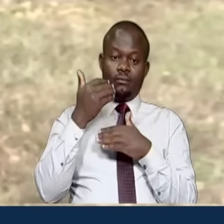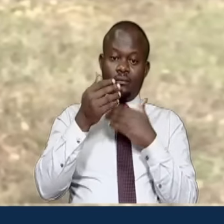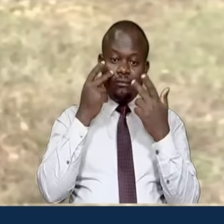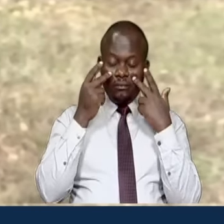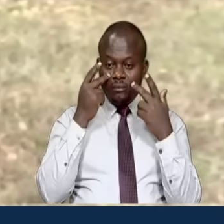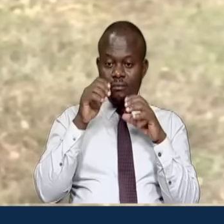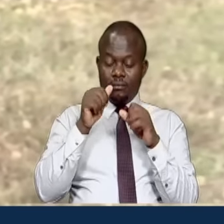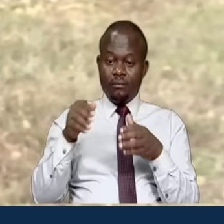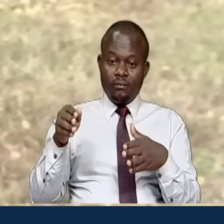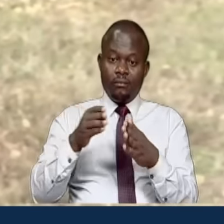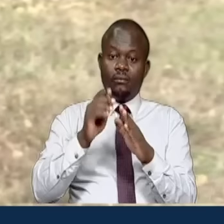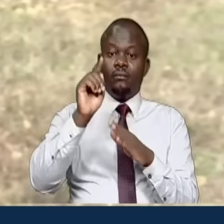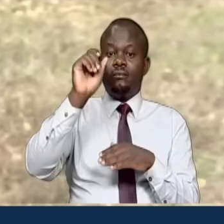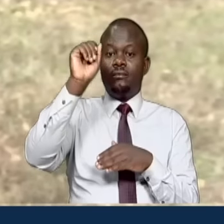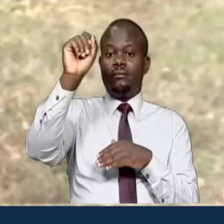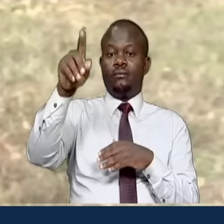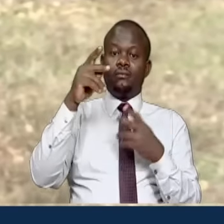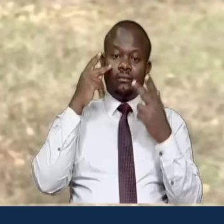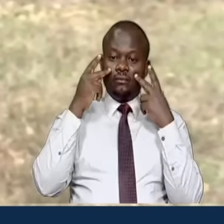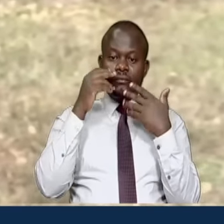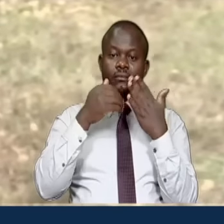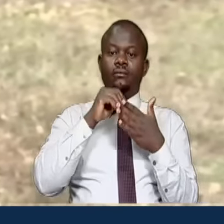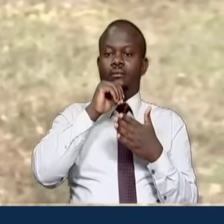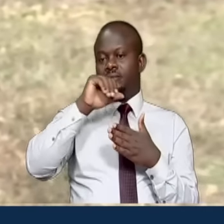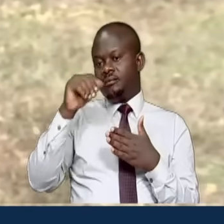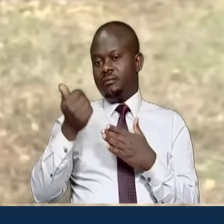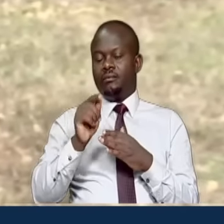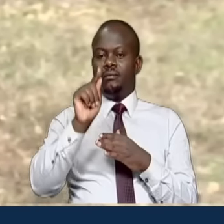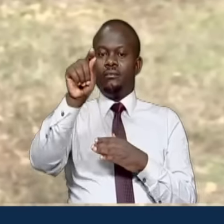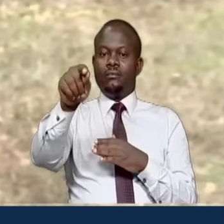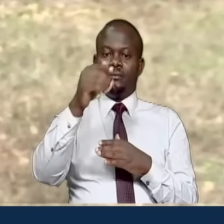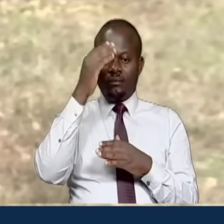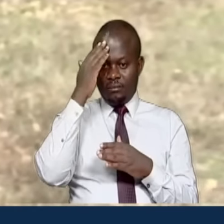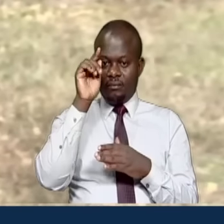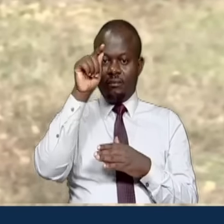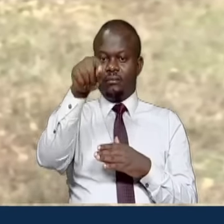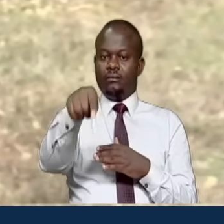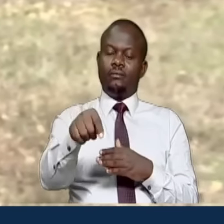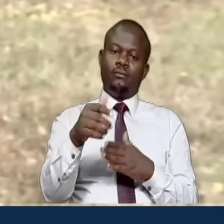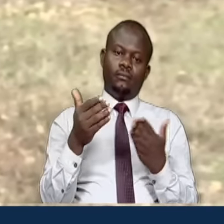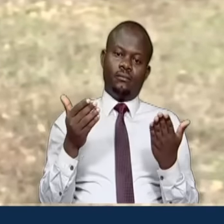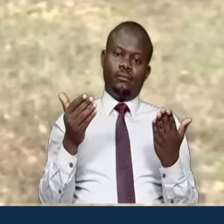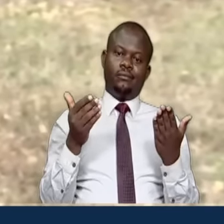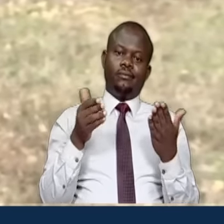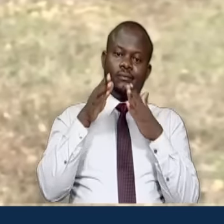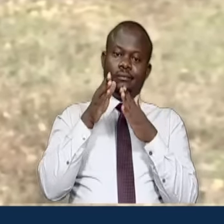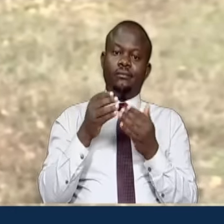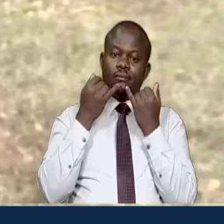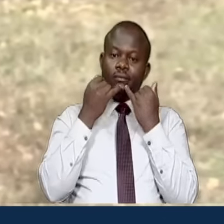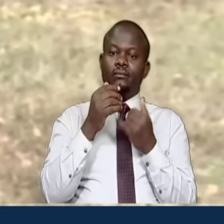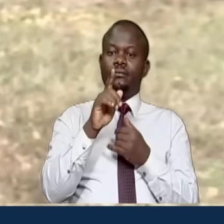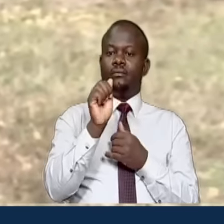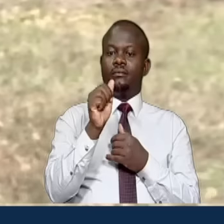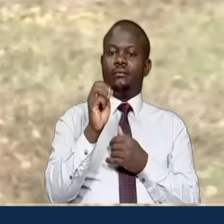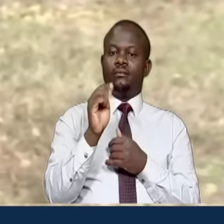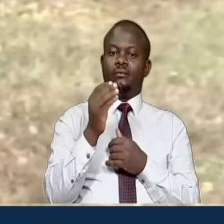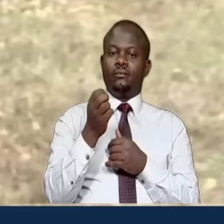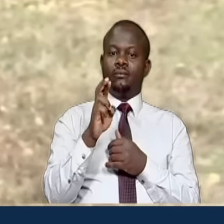nafata inzira nkajya mu ntara nkabona nubundi nta n'ikintu nabangiyeho kandi nzi ko hari icyo ngiye kumanukana. Umuntu yandangira mbere rero